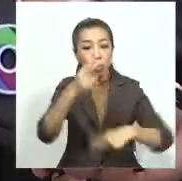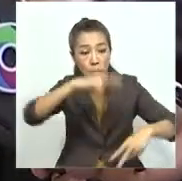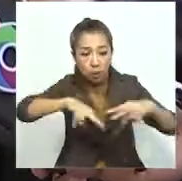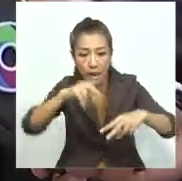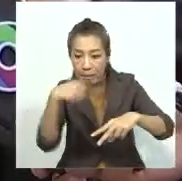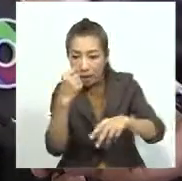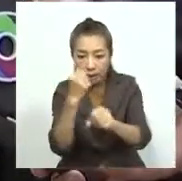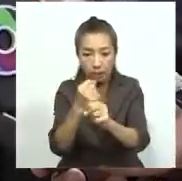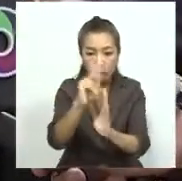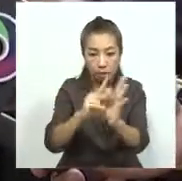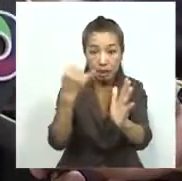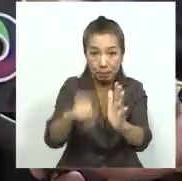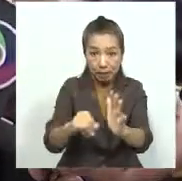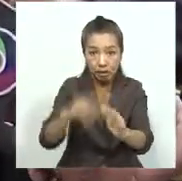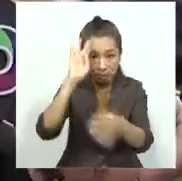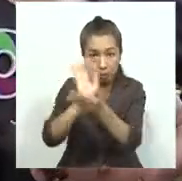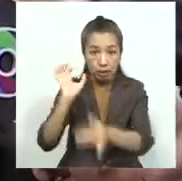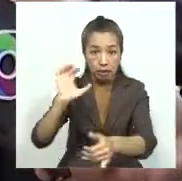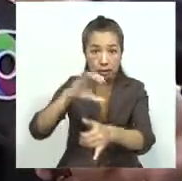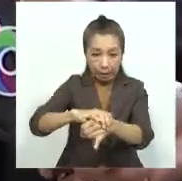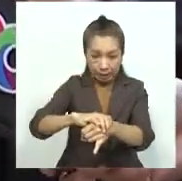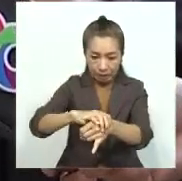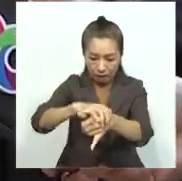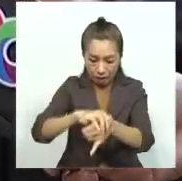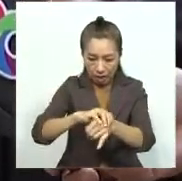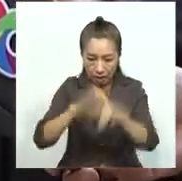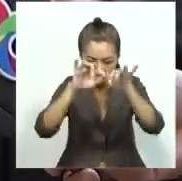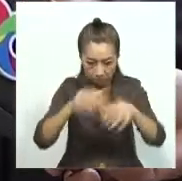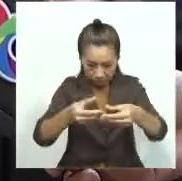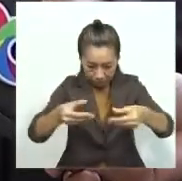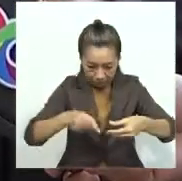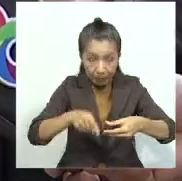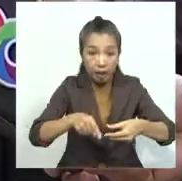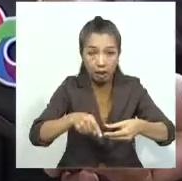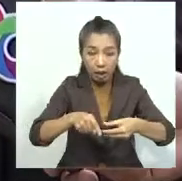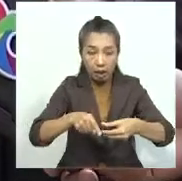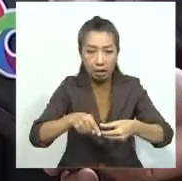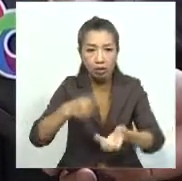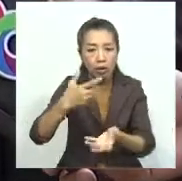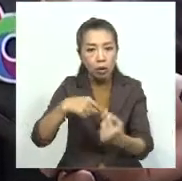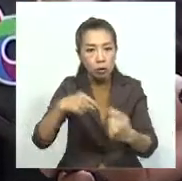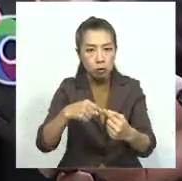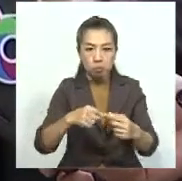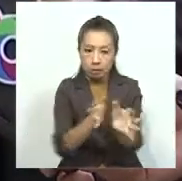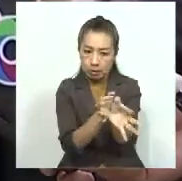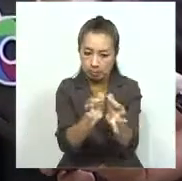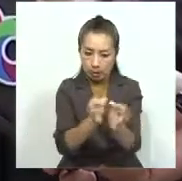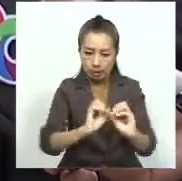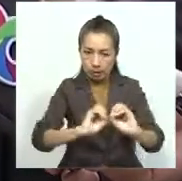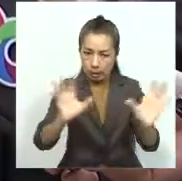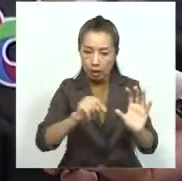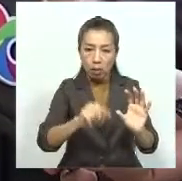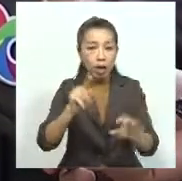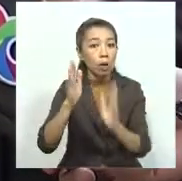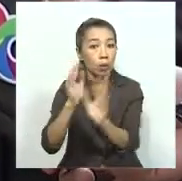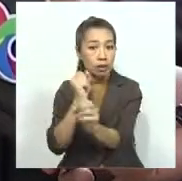กระทำผิดกฎหมายเนี่ยนะครับก็จะทำสำนวนให้เกิดให้เห็นนะครับว่าผู้